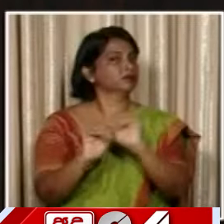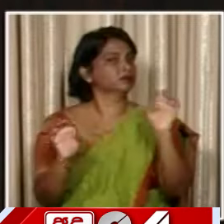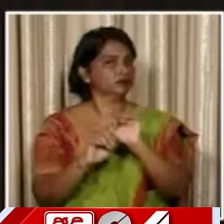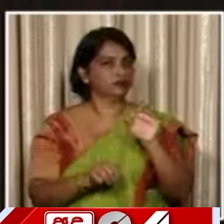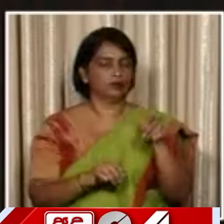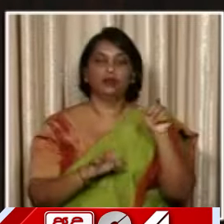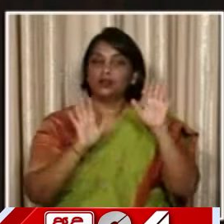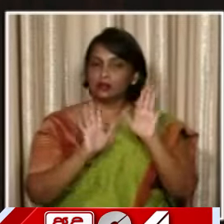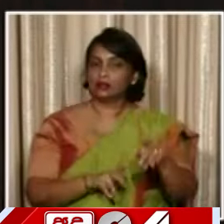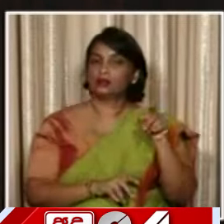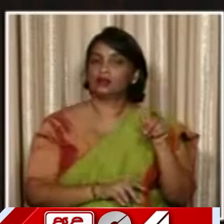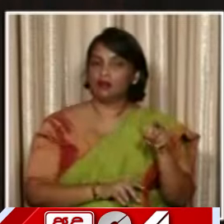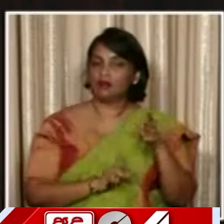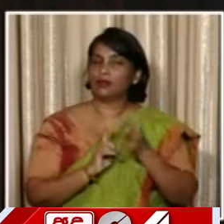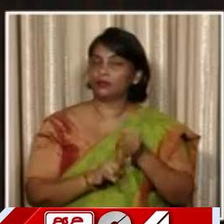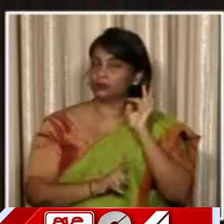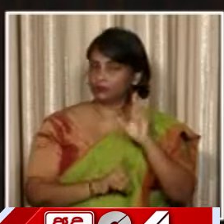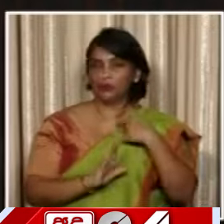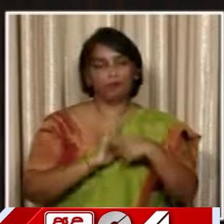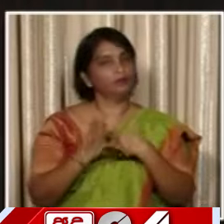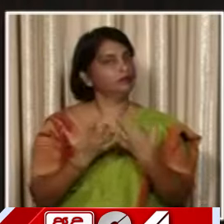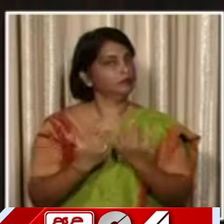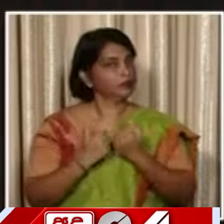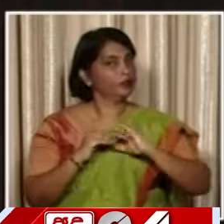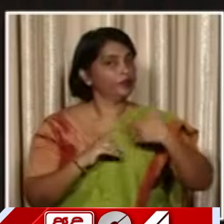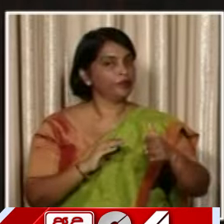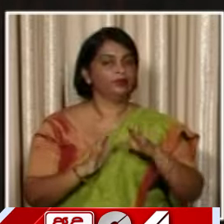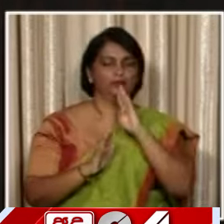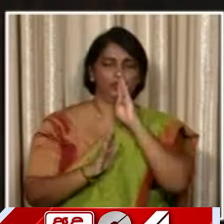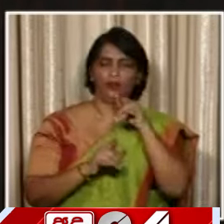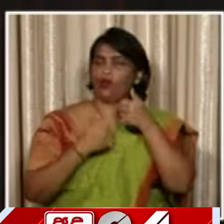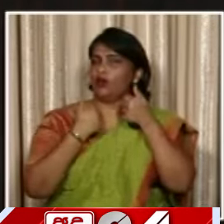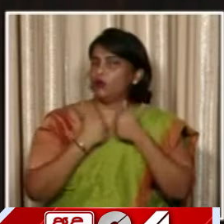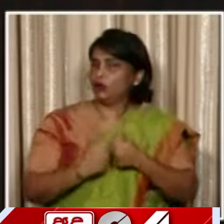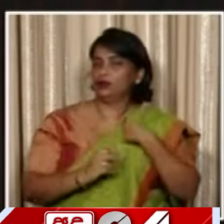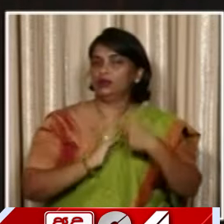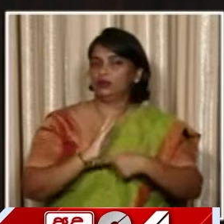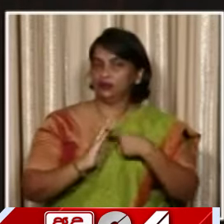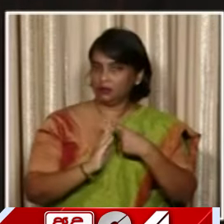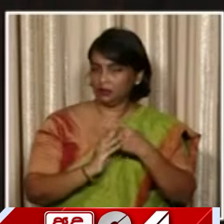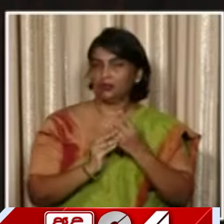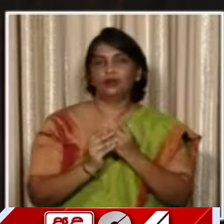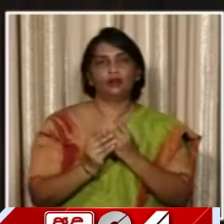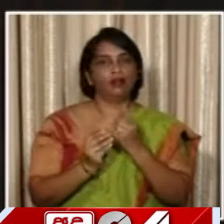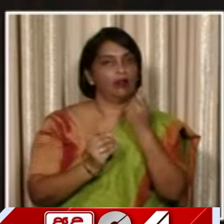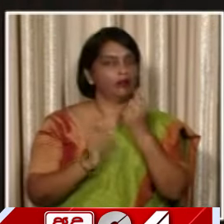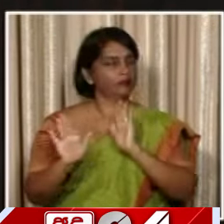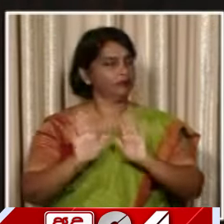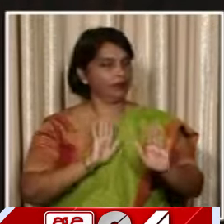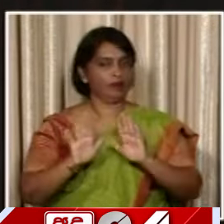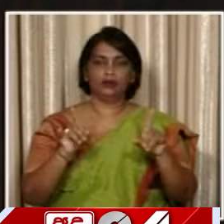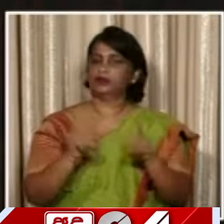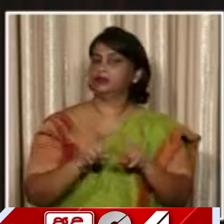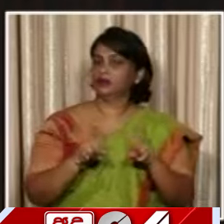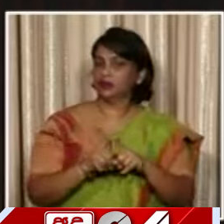කරා. හැබැයි ජනාධිපතිතුමා රට භාරගත්තට පස්සේ ඉතා හොඳින් මේ රටේ ආර්ථිකය කළමනාකරණය කරා